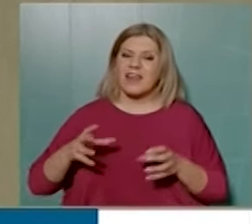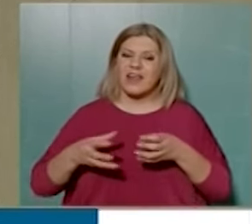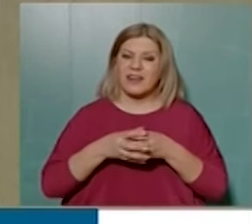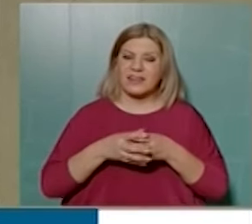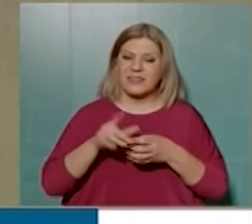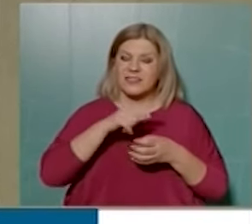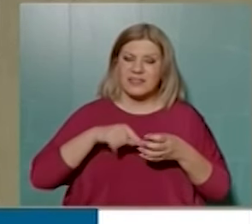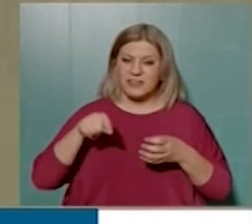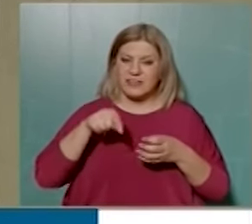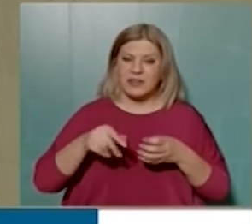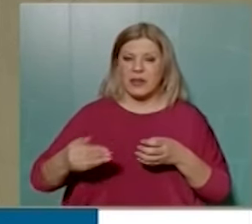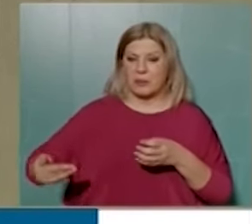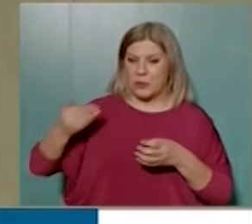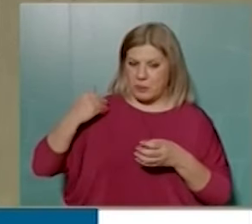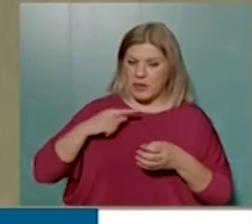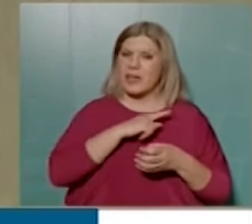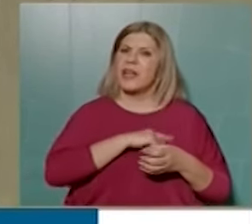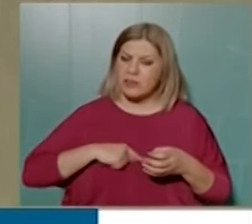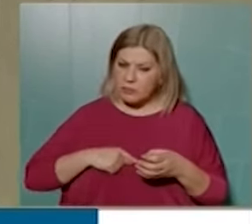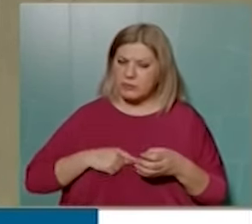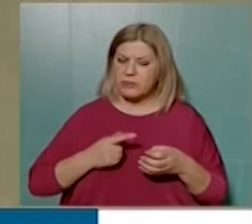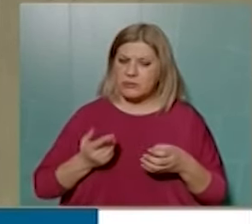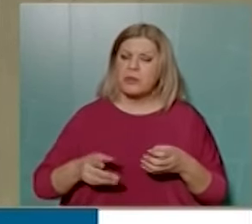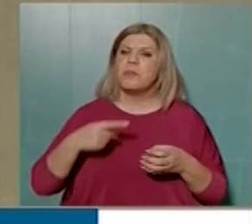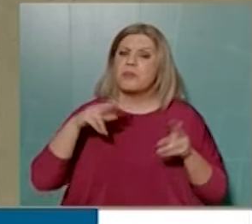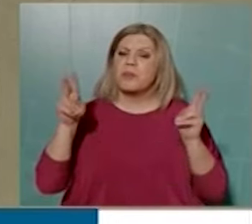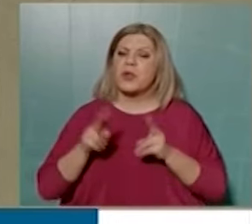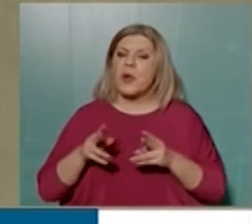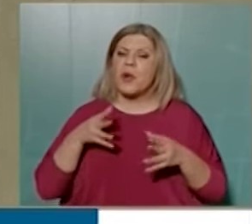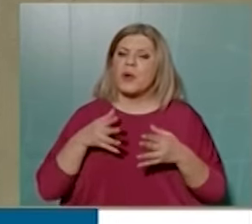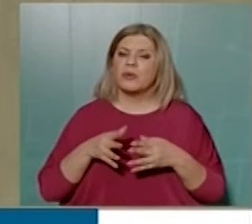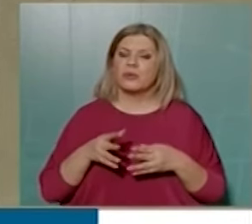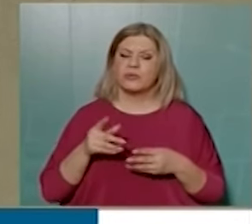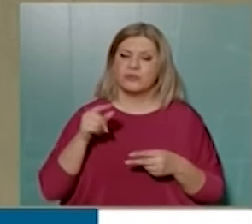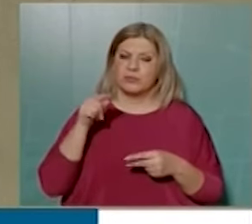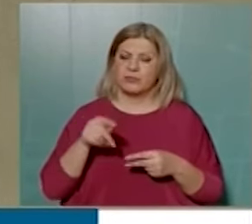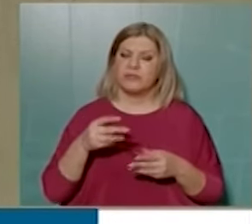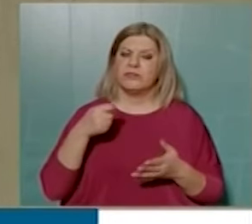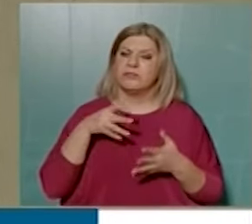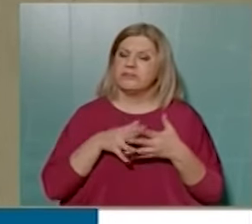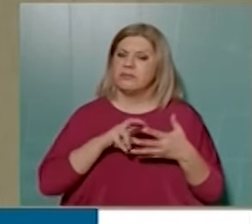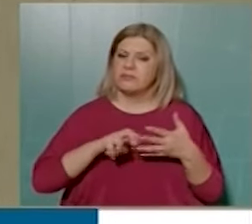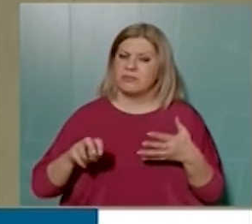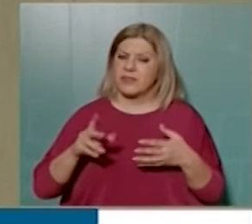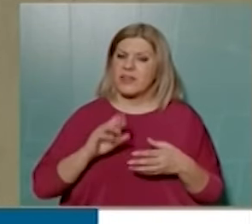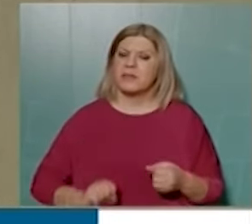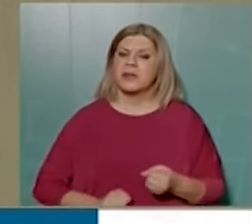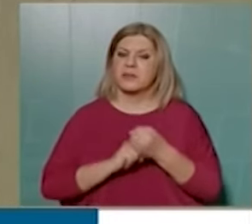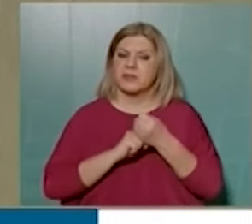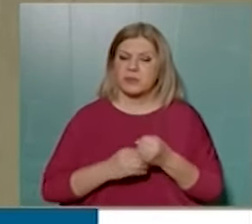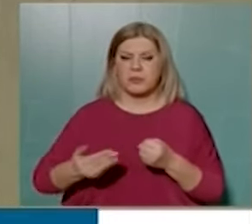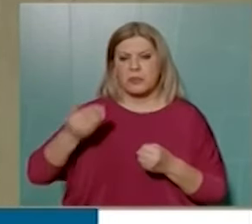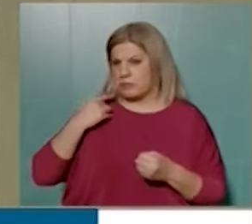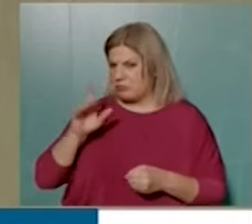τοποθετήσεις σας και όχι μόνο την προηγούμενη στο δήμο θεσσαλονίκης που μειώνουν τα τέλη συλλήβδην και δεν υπερασπιζόμαστε φυσικά την